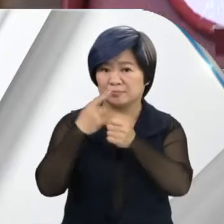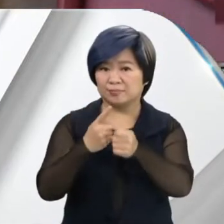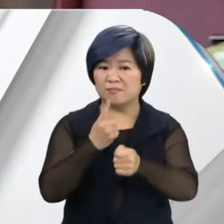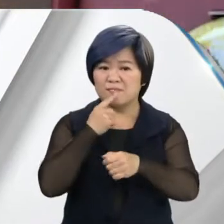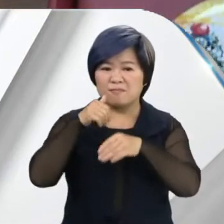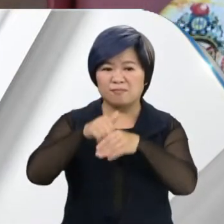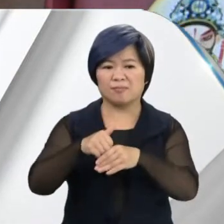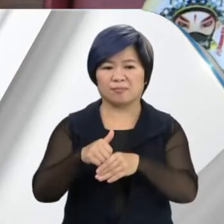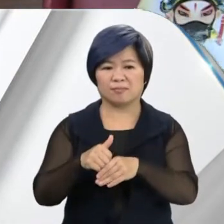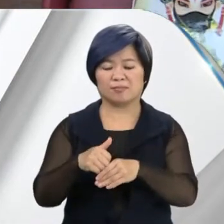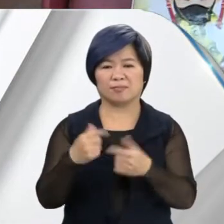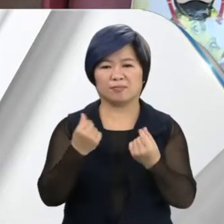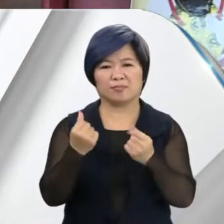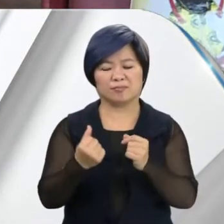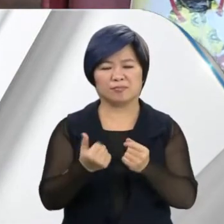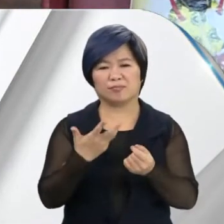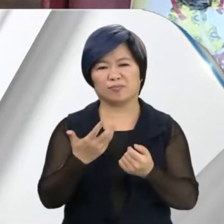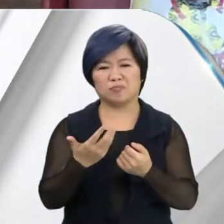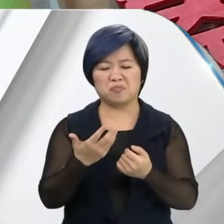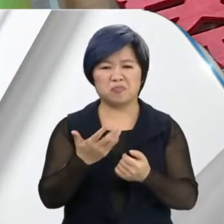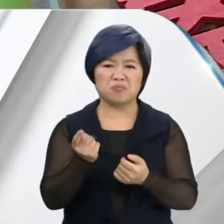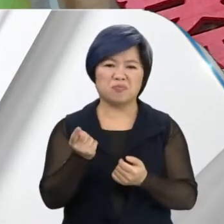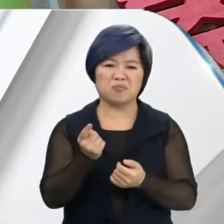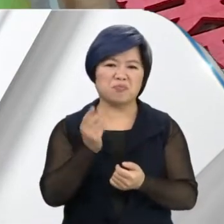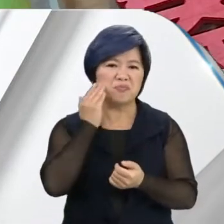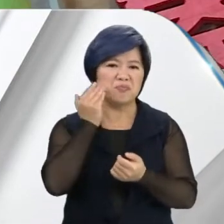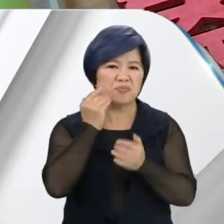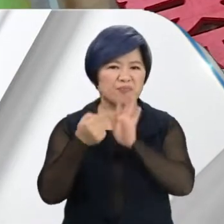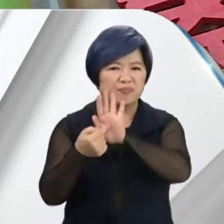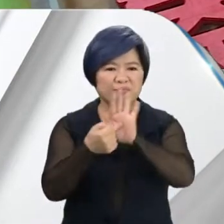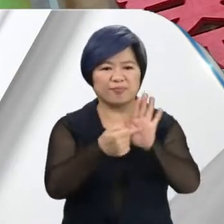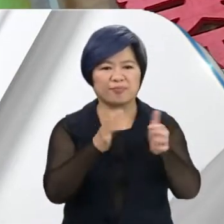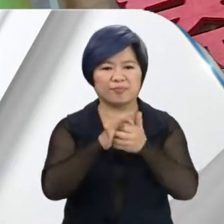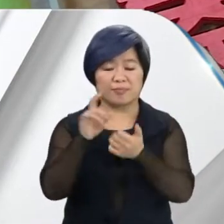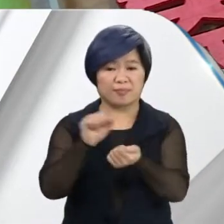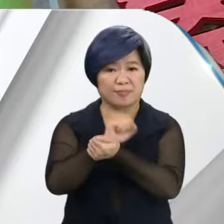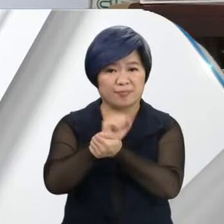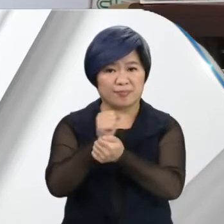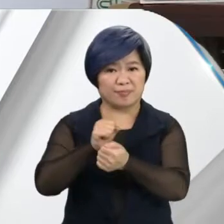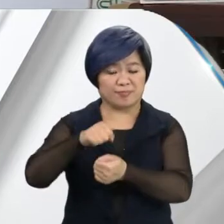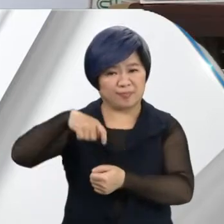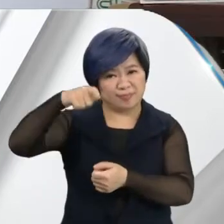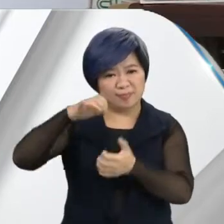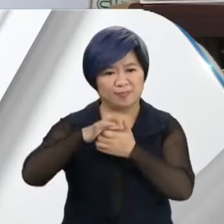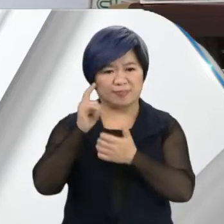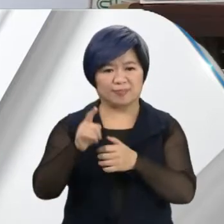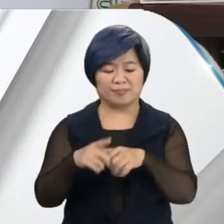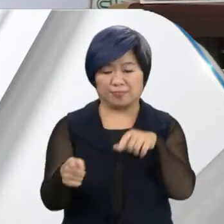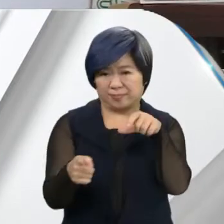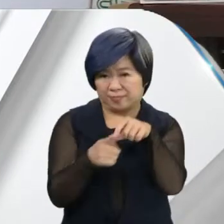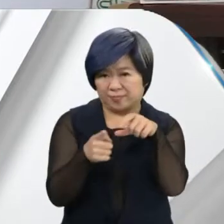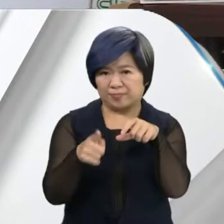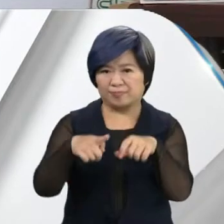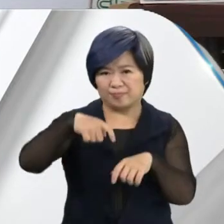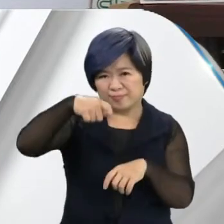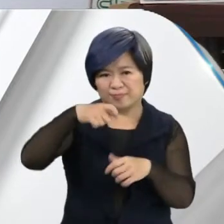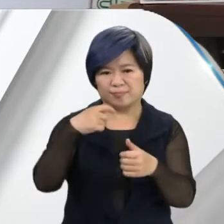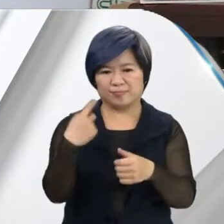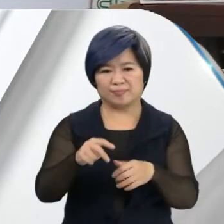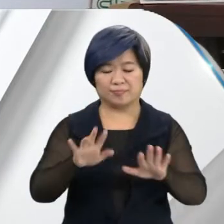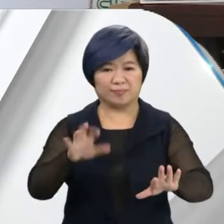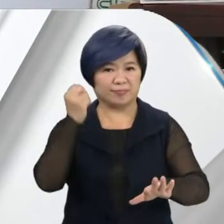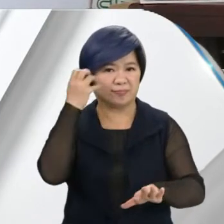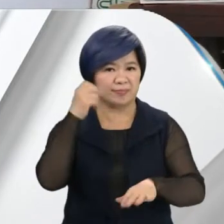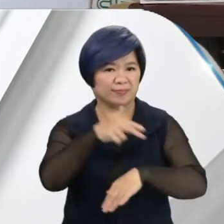铺中央一个一个拿出来，有木雕嘅金门雕牌，有黑色嘅雕桥，还有今年新设计嘅车主